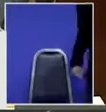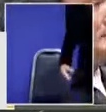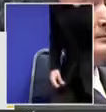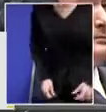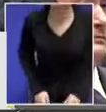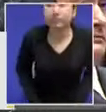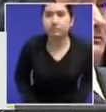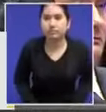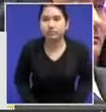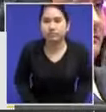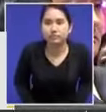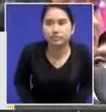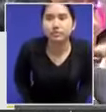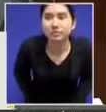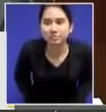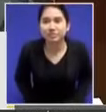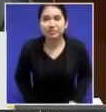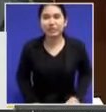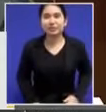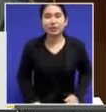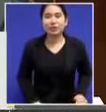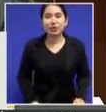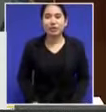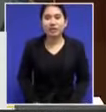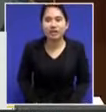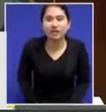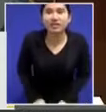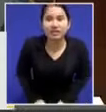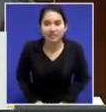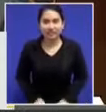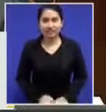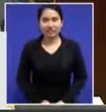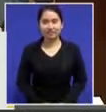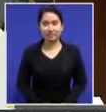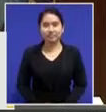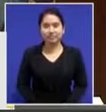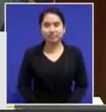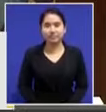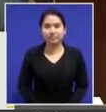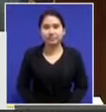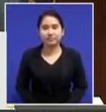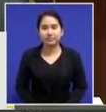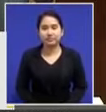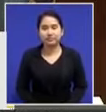งรุ่งเรืองกิจค่ะ 352นายพรเพชรวิชิตโชลชัย